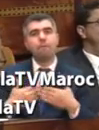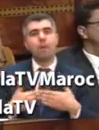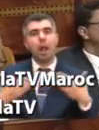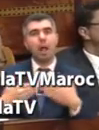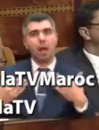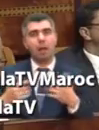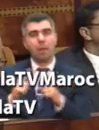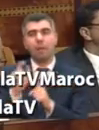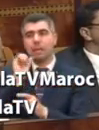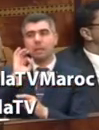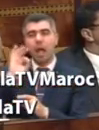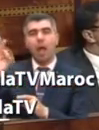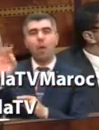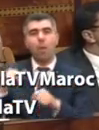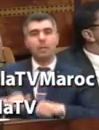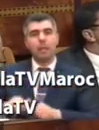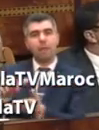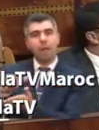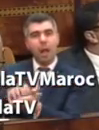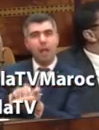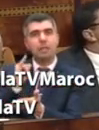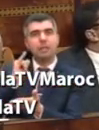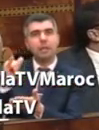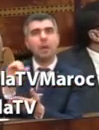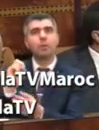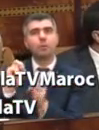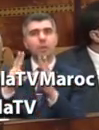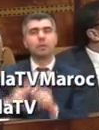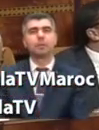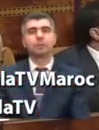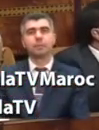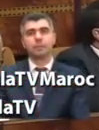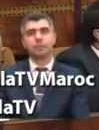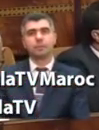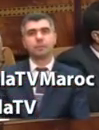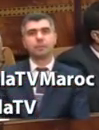طبقت هذه الجملة هذه. اليوم كنقولوا على أنه